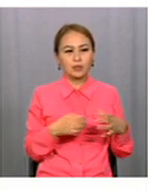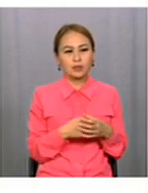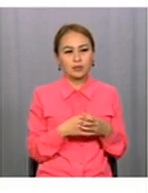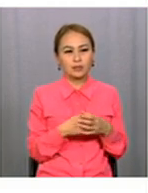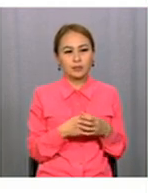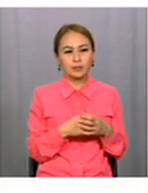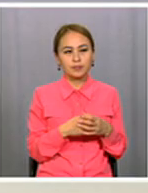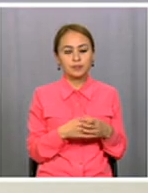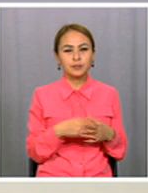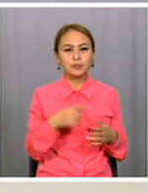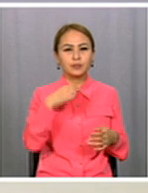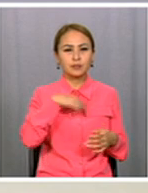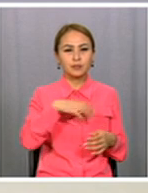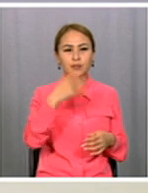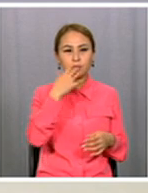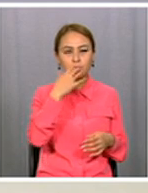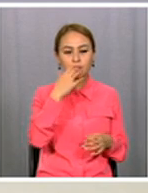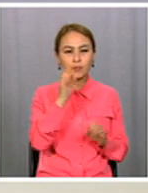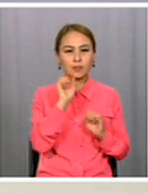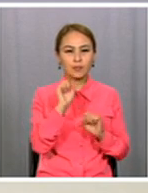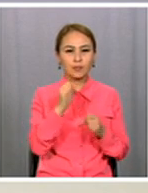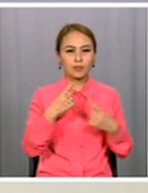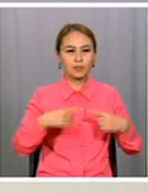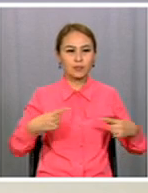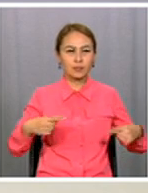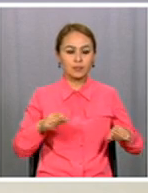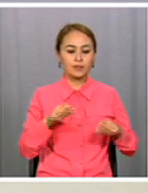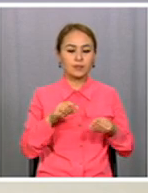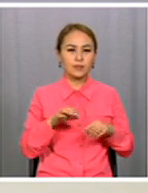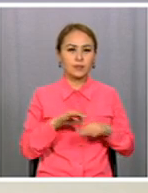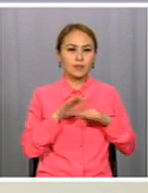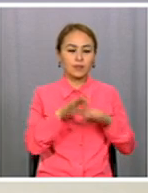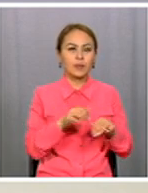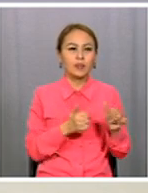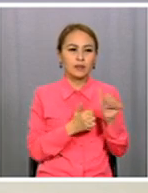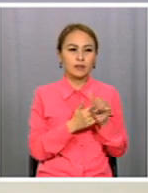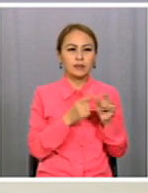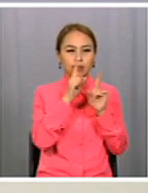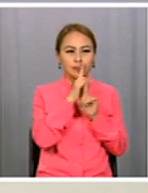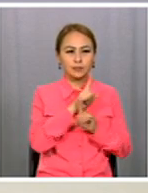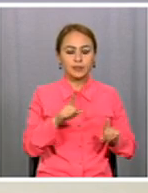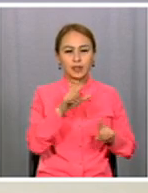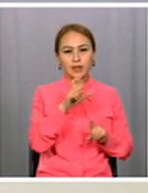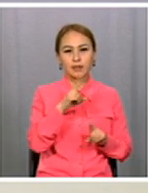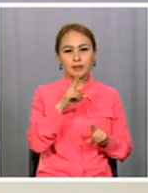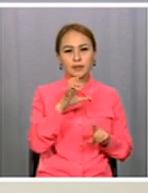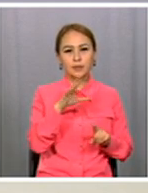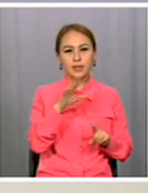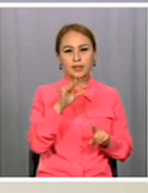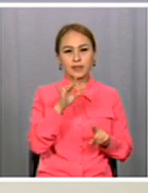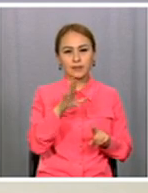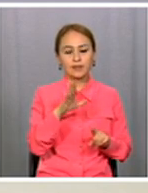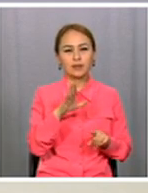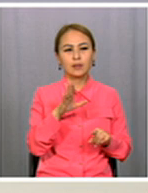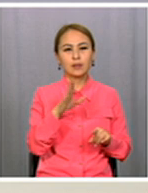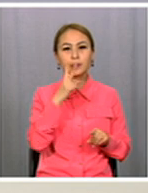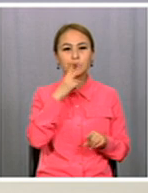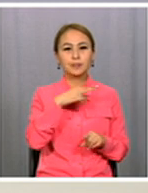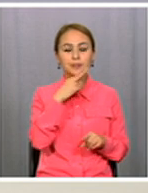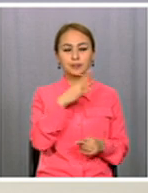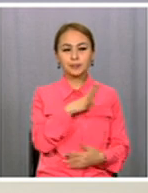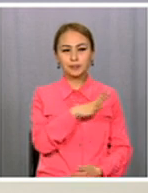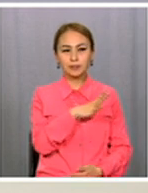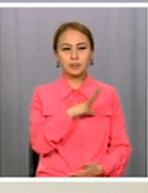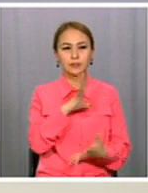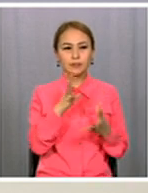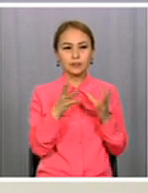шымылдық, қанды жыл, ұлы қорғандар деген тіркестердің ерекше айқындалып экспрессивті бейне беріп тұрғанын байқаған боларсыздар.